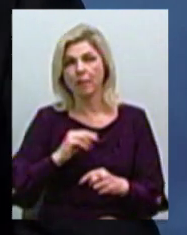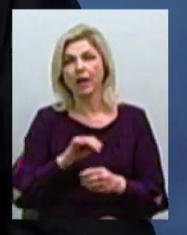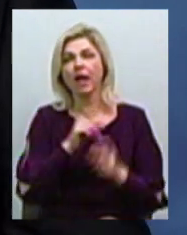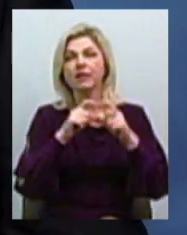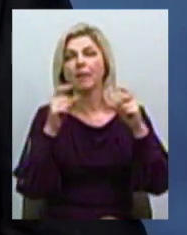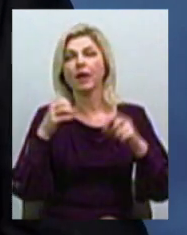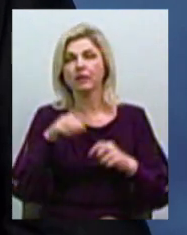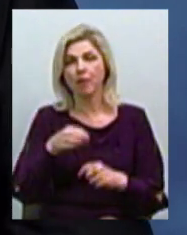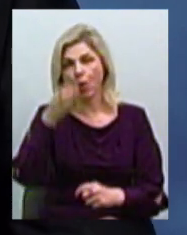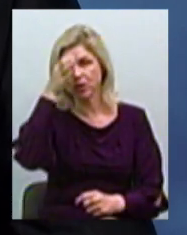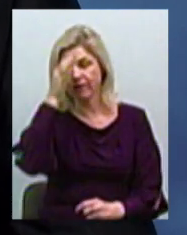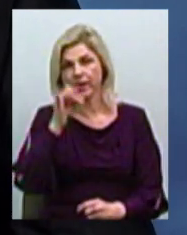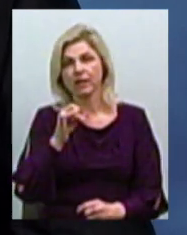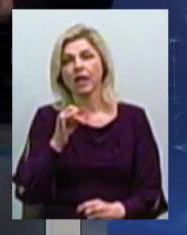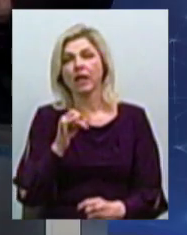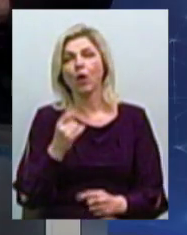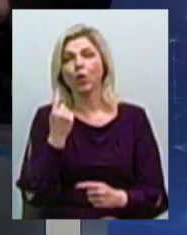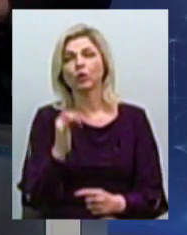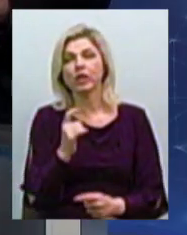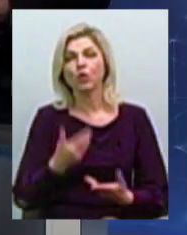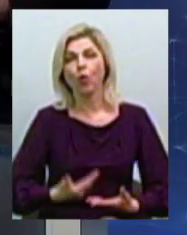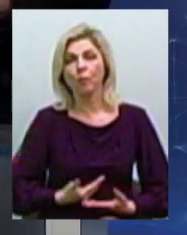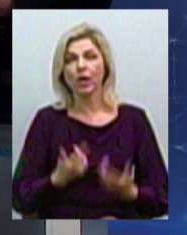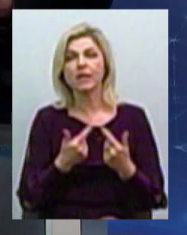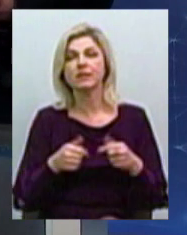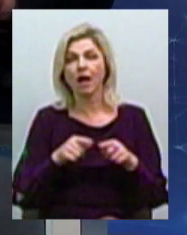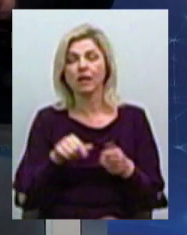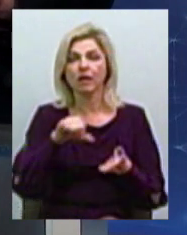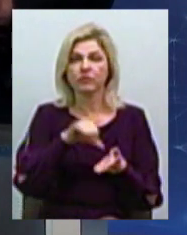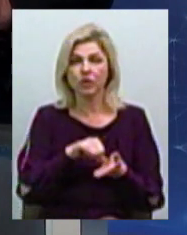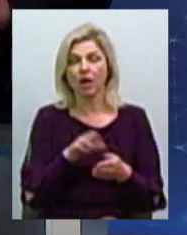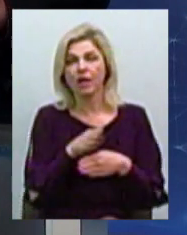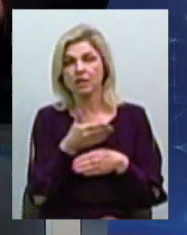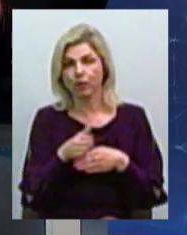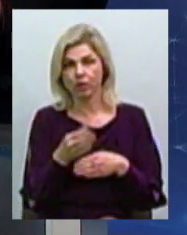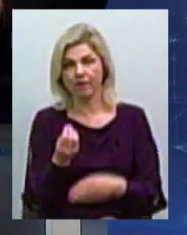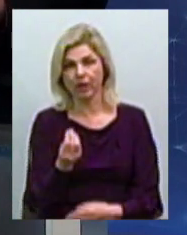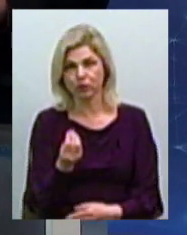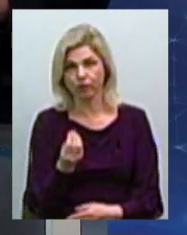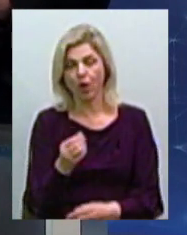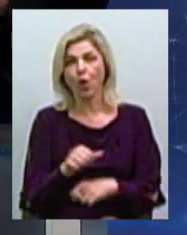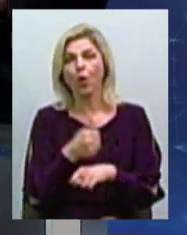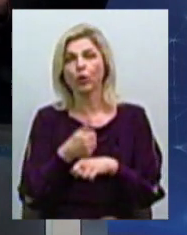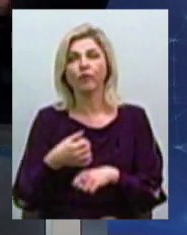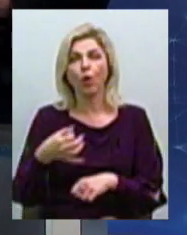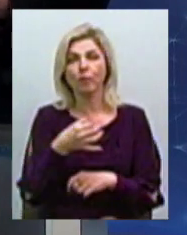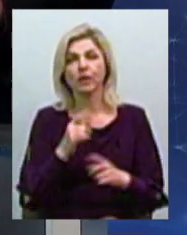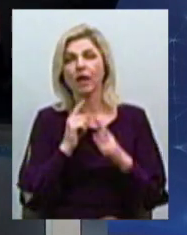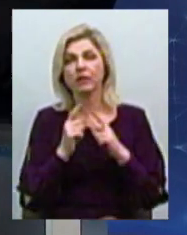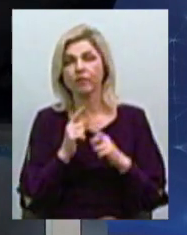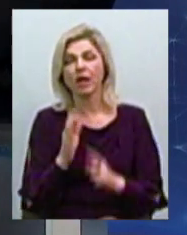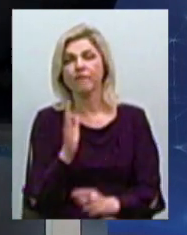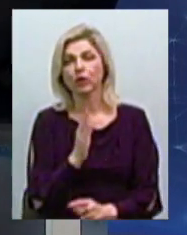Миколаївської облдержадміністрації та одного з комунальних закладів, причетного до перерозподілу фінансування. Голова Миколаївської обласної ради